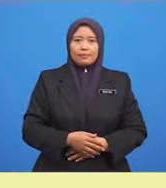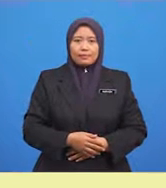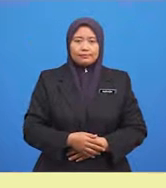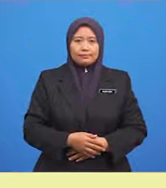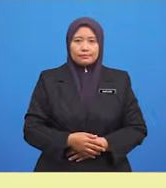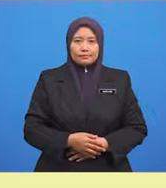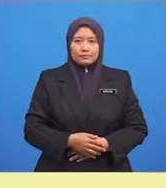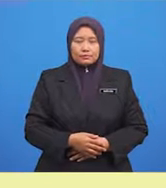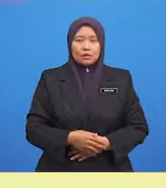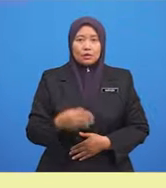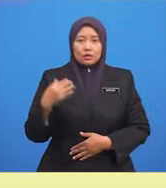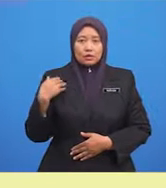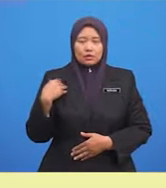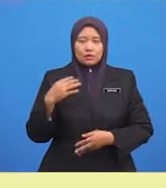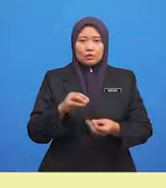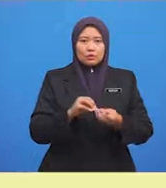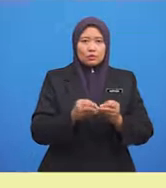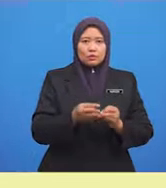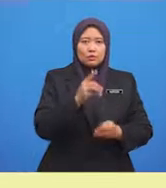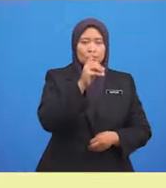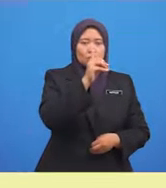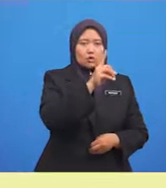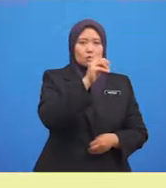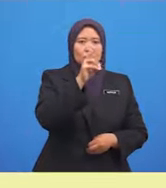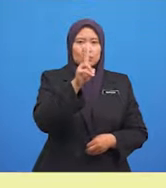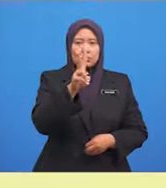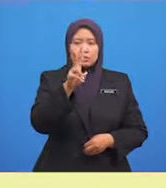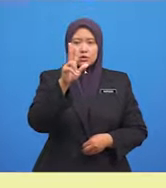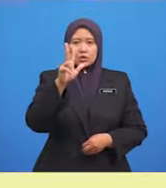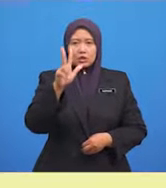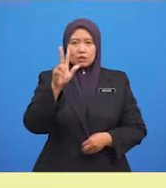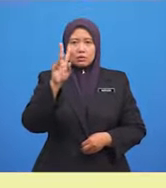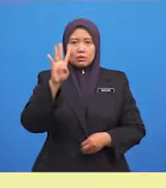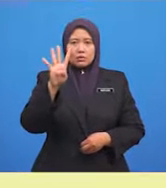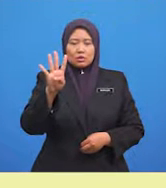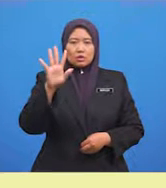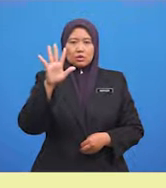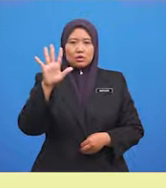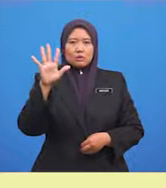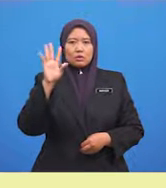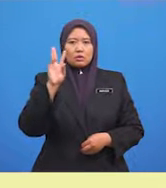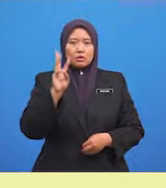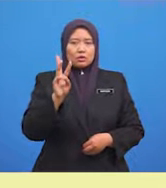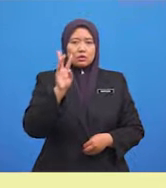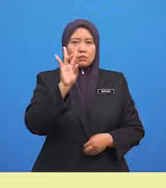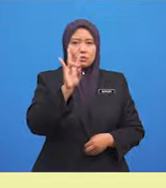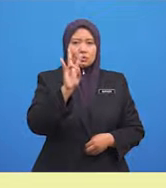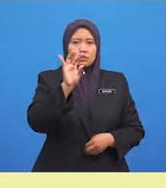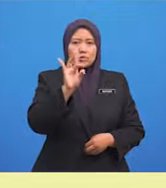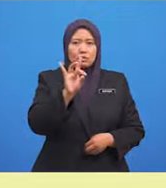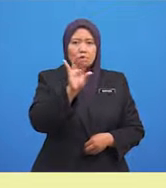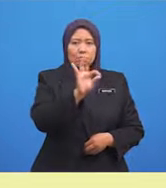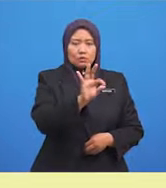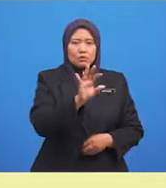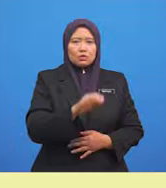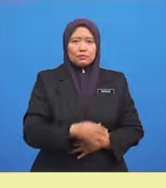kini, terdapat nombor 1, 2, 3, 4, 5, 6, 7,